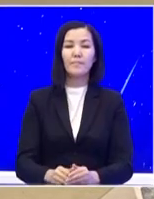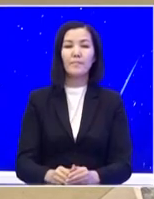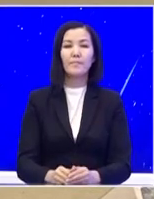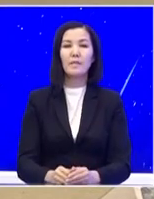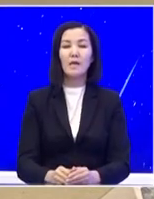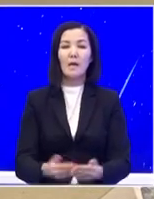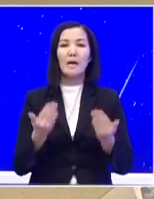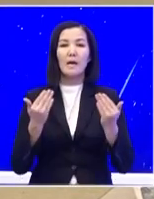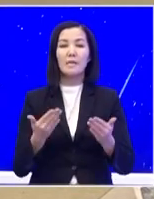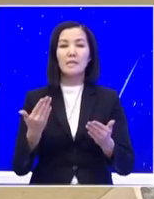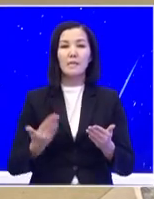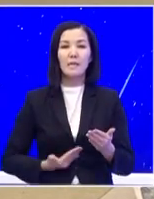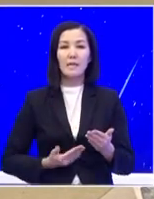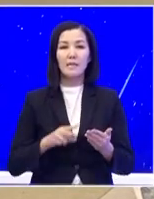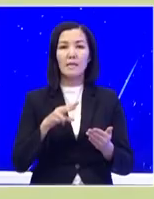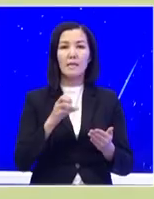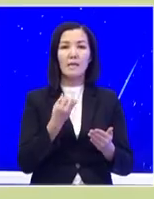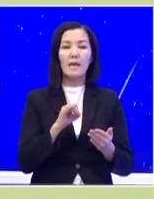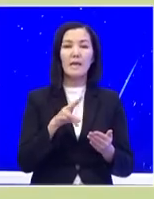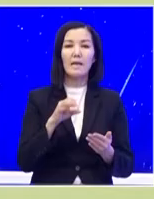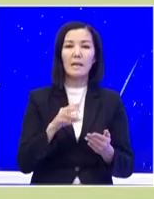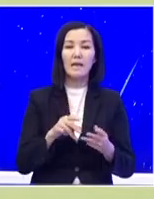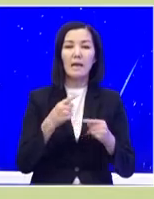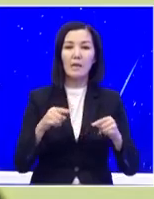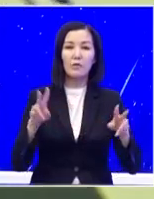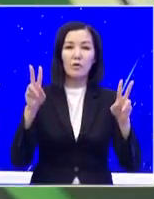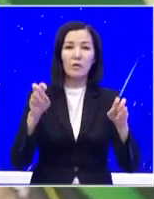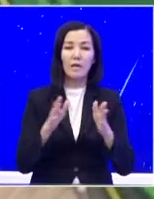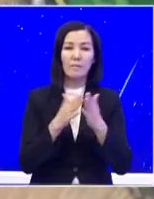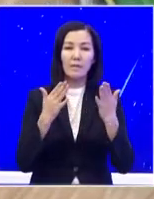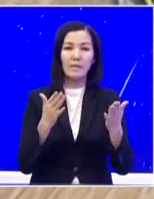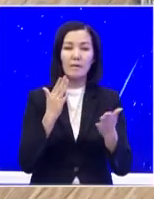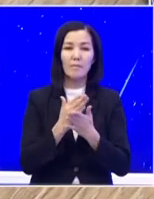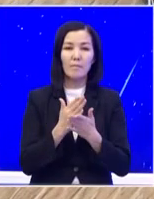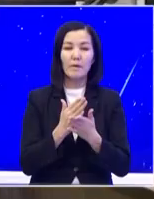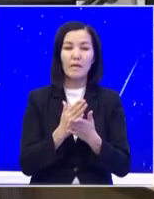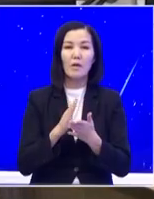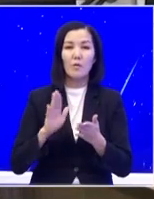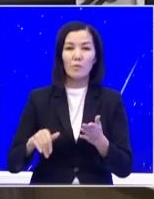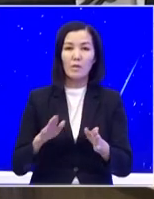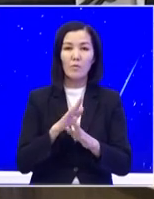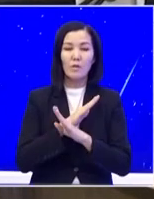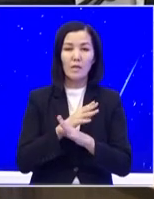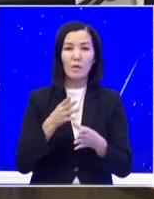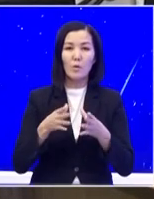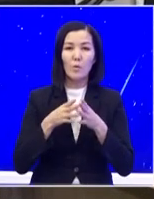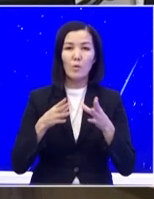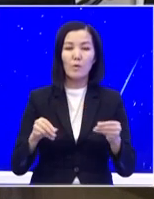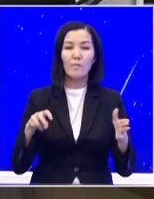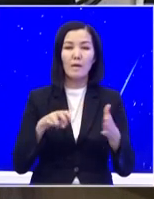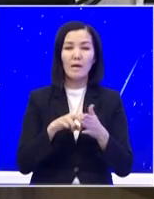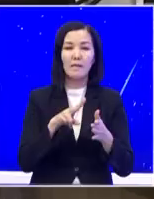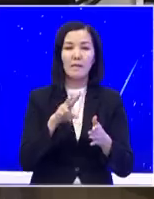көзі тірісінде Саратан, Ләйлә, Шұғанақ гүл төркіні деген үш жинағы жарық көрді. Кейін ол дүниеден өткен соң Көктемгі хаттар,